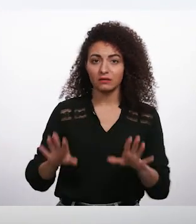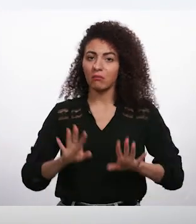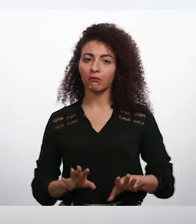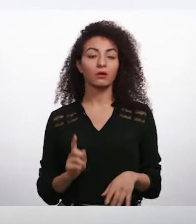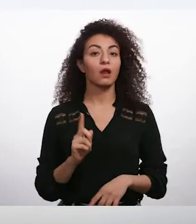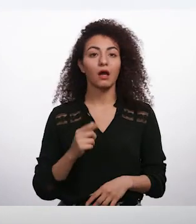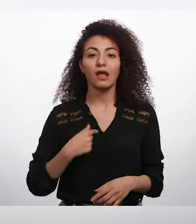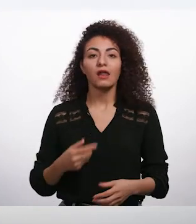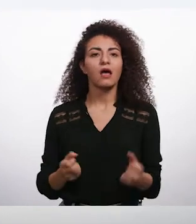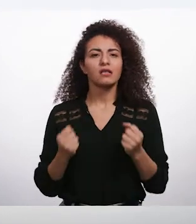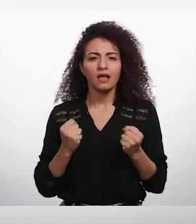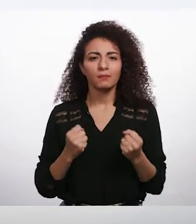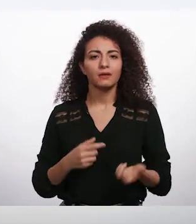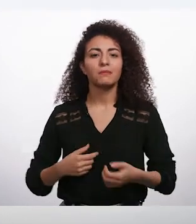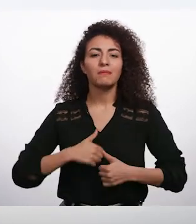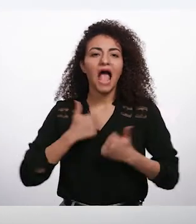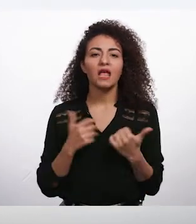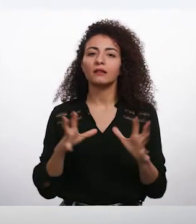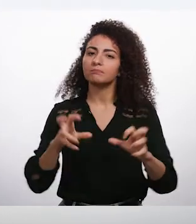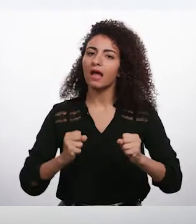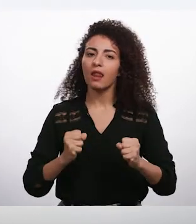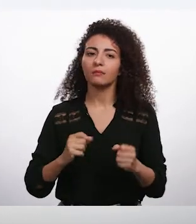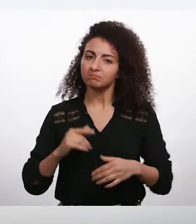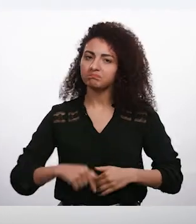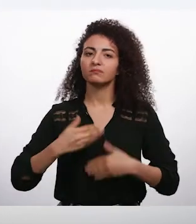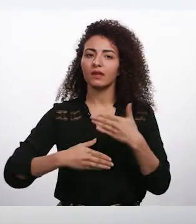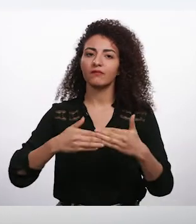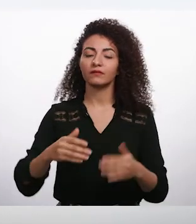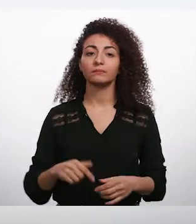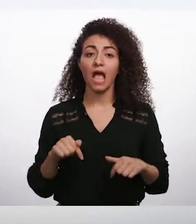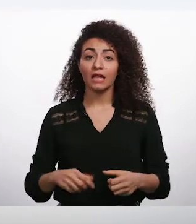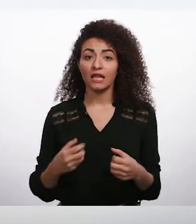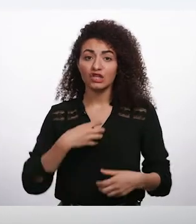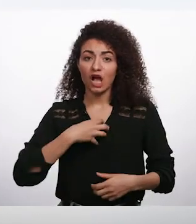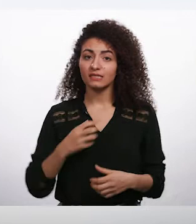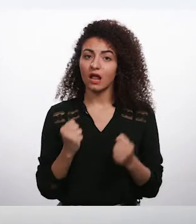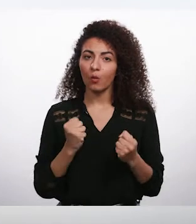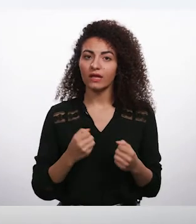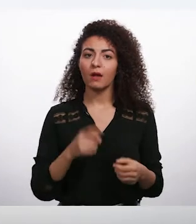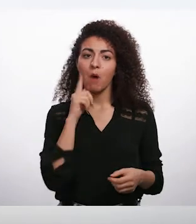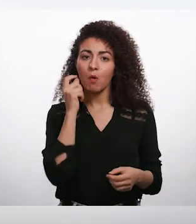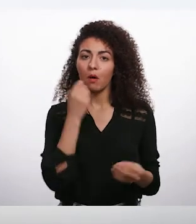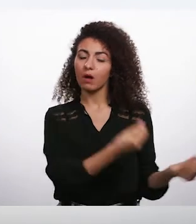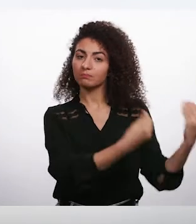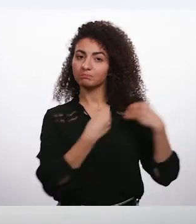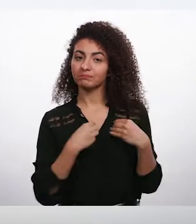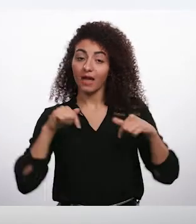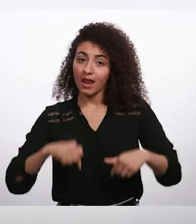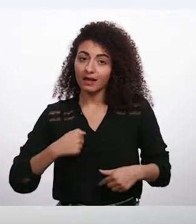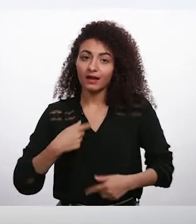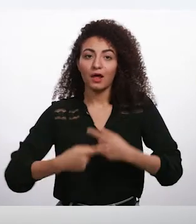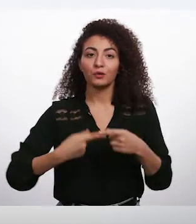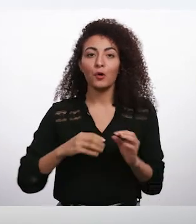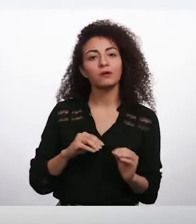نستسلم ونقبل بمصيرنا صرنا صلبين ومتعلقين بالحياة. هيدي القوة أخدناها من أهلنا، اليوم إجا دورنا